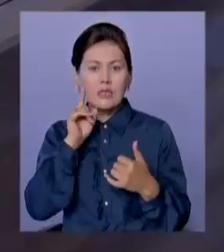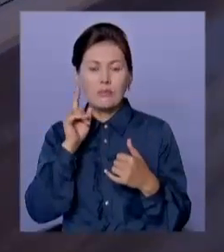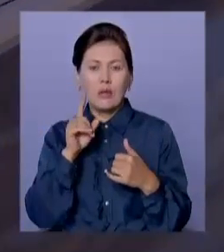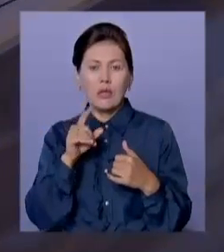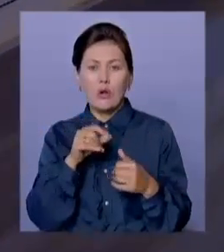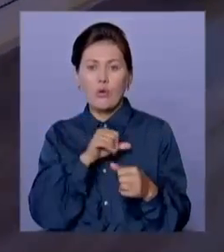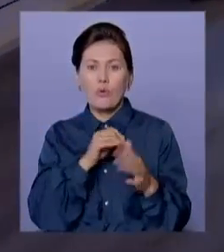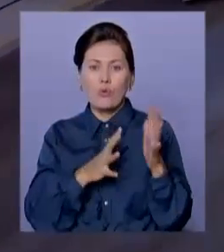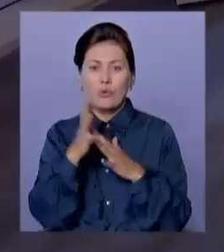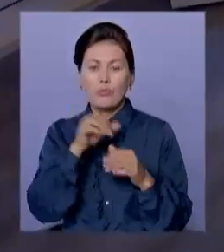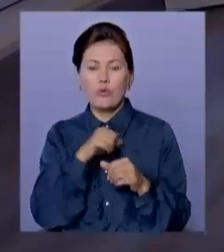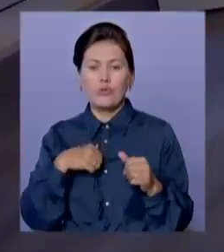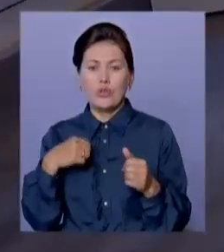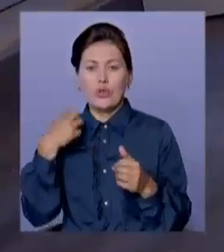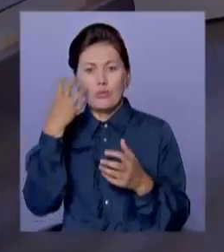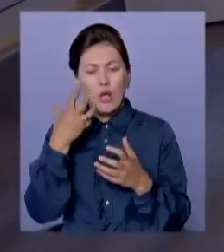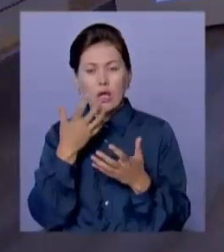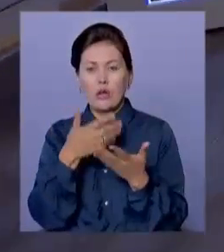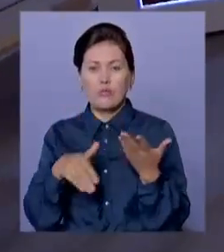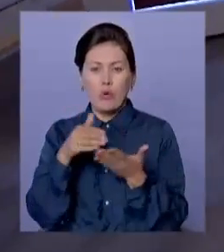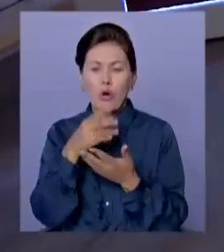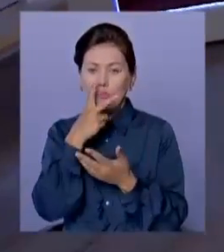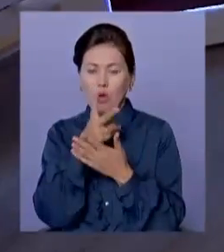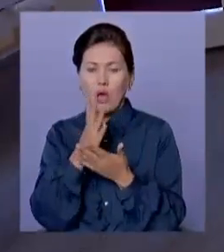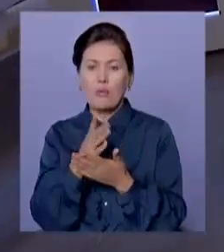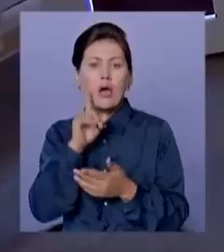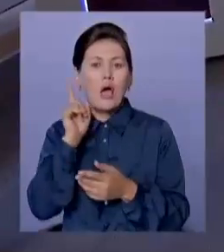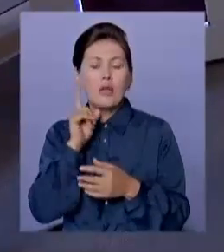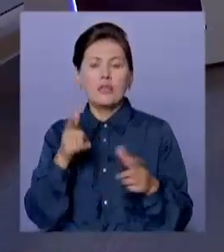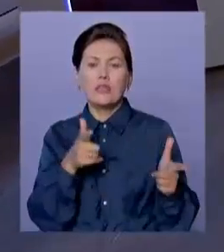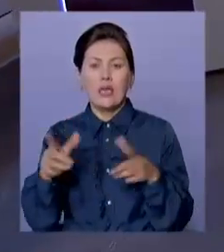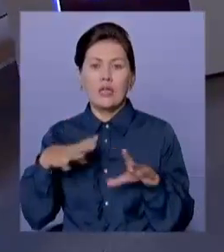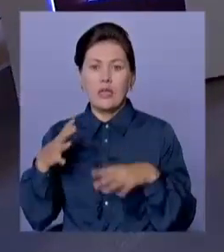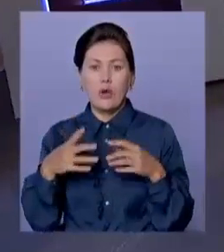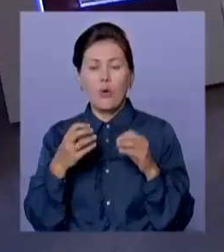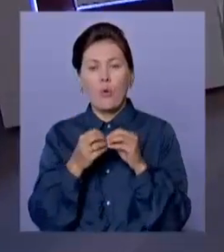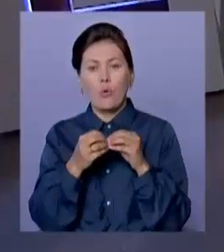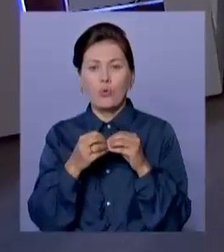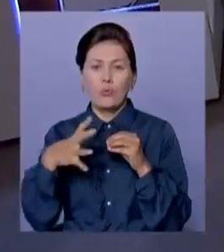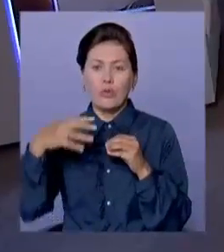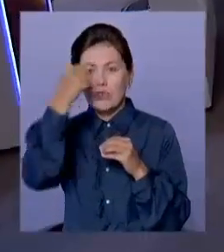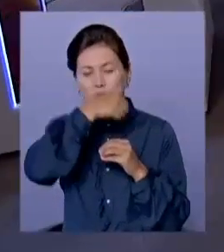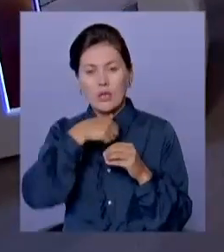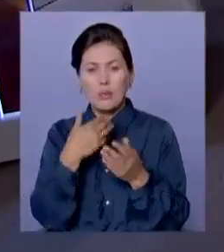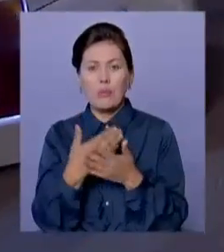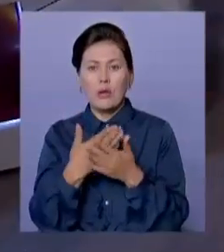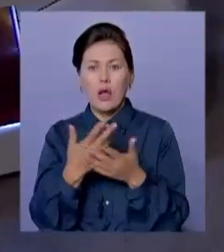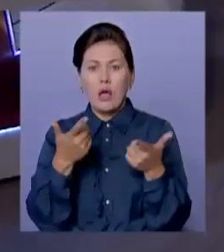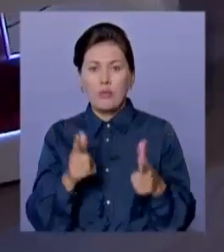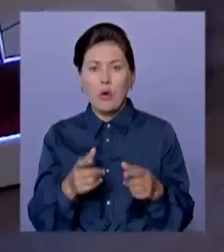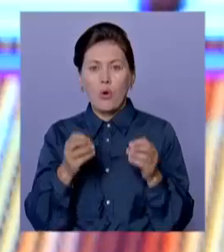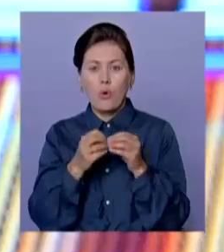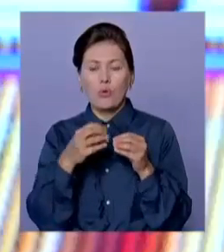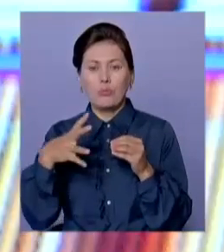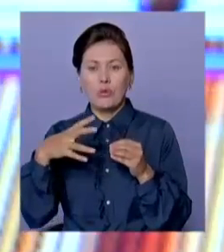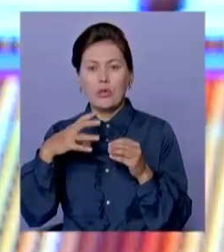өсіп жемісін беріп жатыр деп ойлаймын. Жас балалар дайындалып жатыр, демек кемінде бір 10-15 жыл. Әрине. 10-15 жылда біз